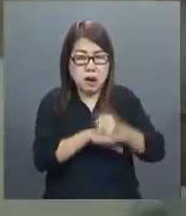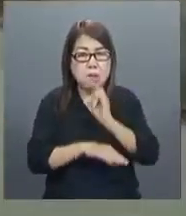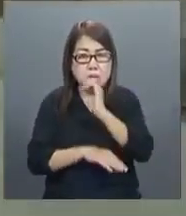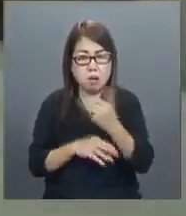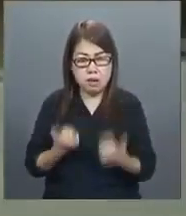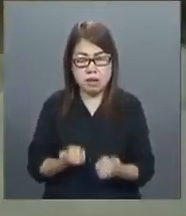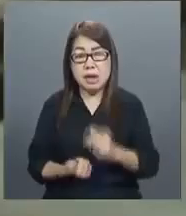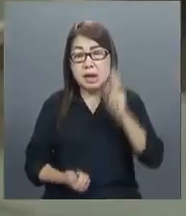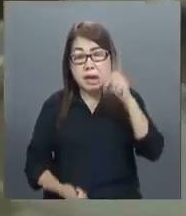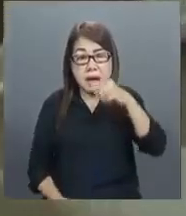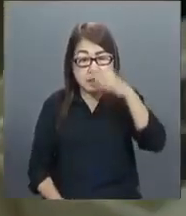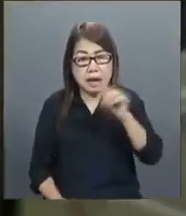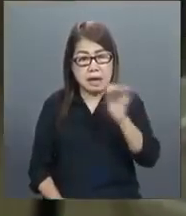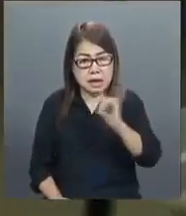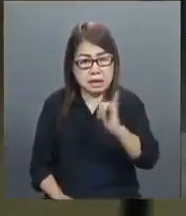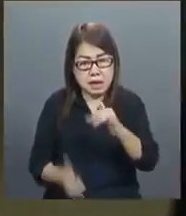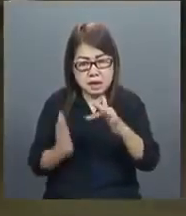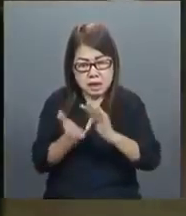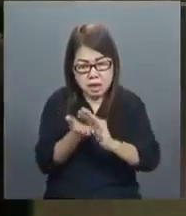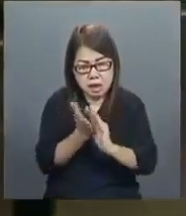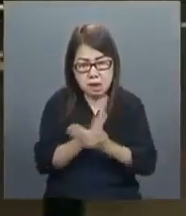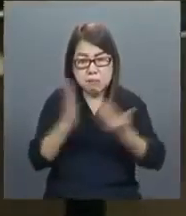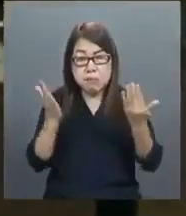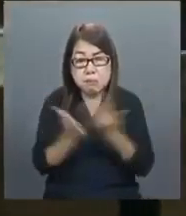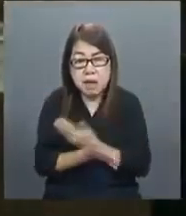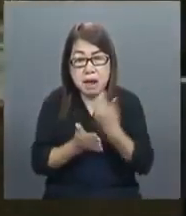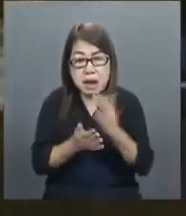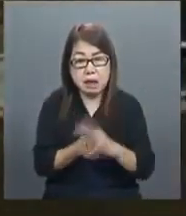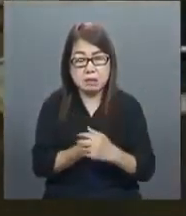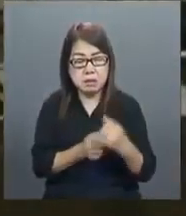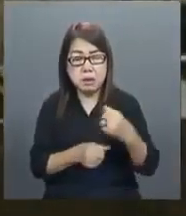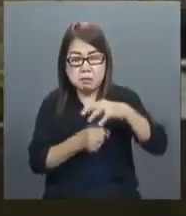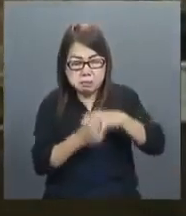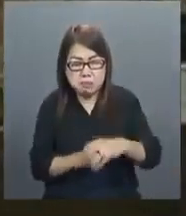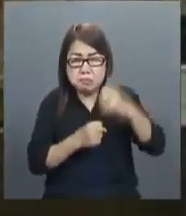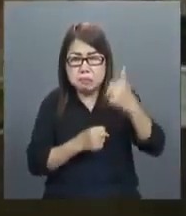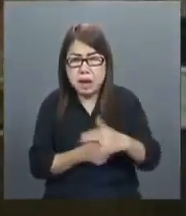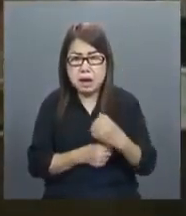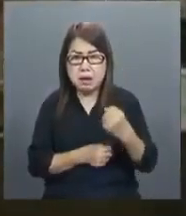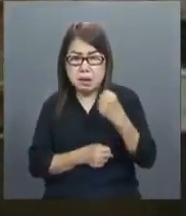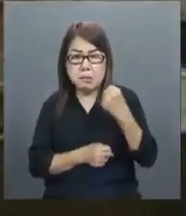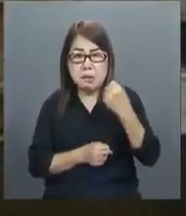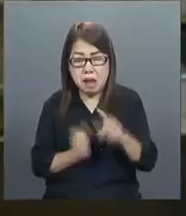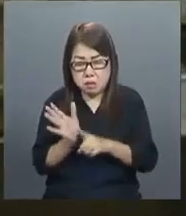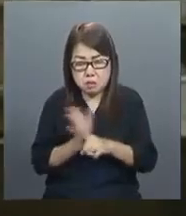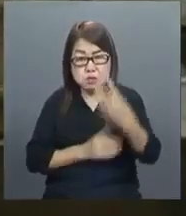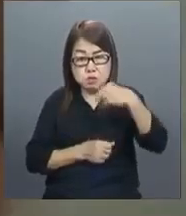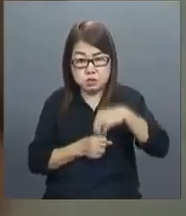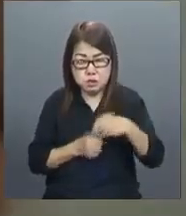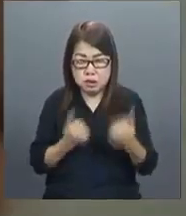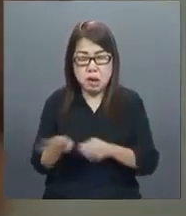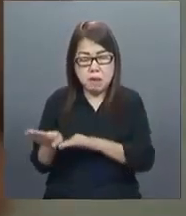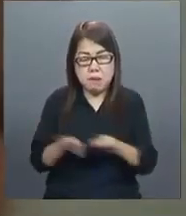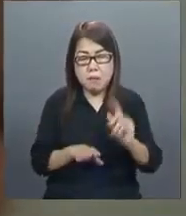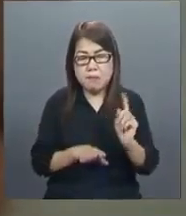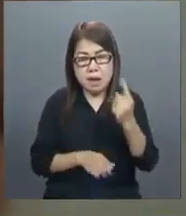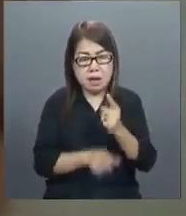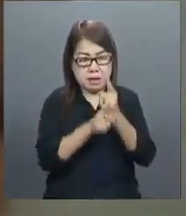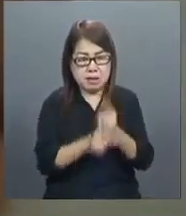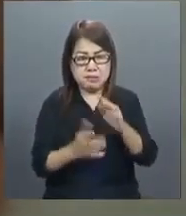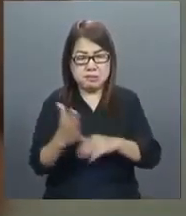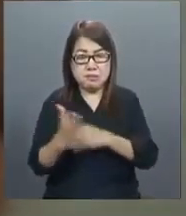ายงานการกลายพันธุ์ของวัคซีนโปลิโอโดยได้จัดเตรียมวัคซีนชนิดใหม่ตามมาตรฐานองค์การอนามัยโลกแล้ว